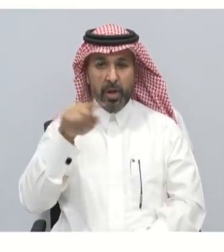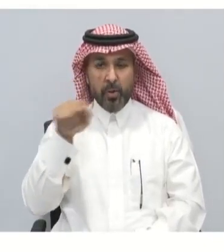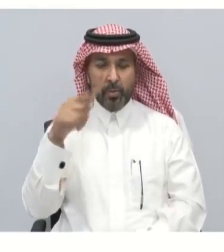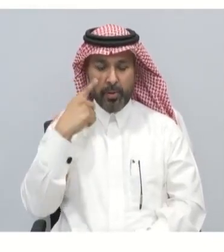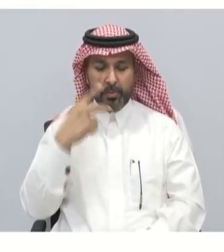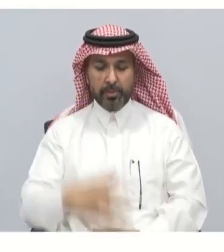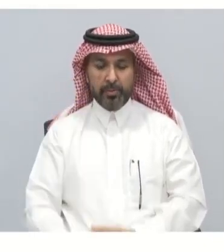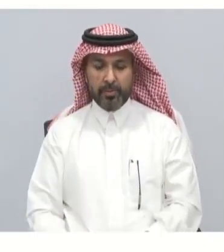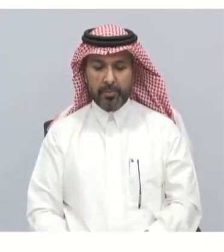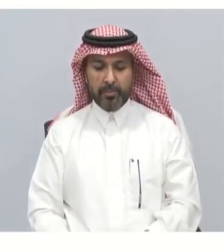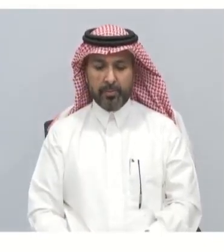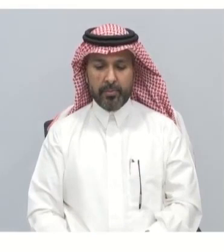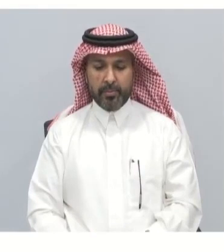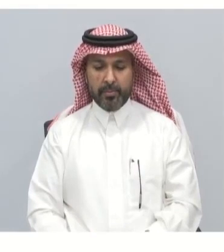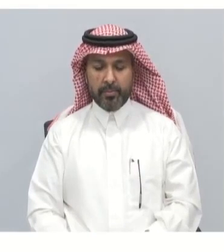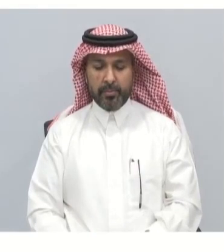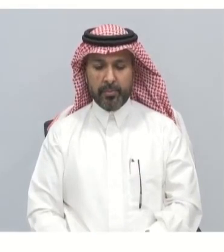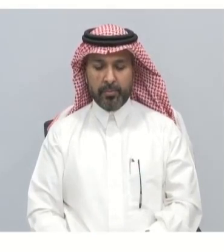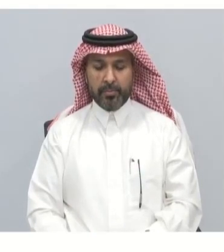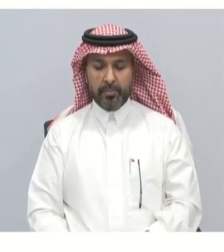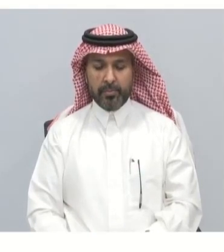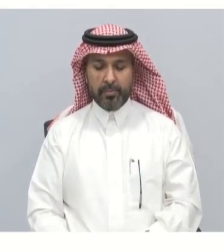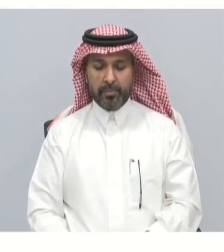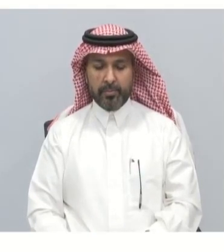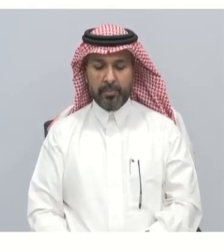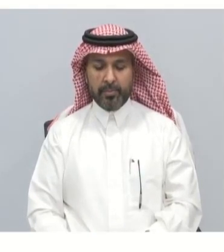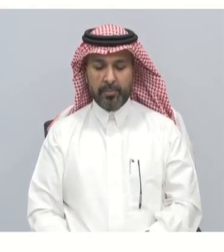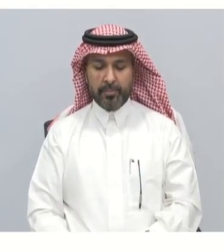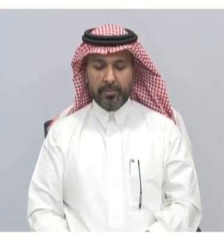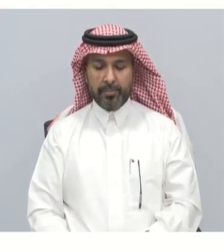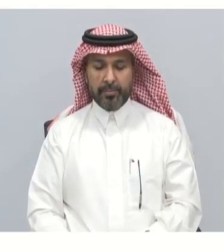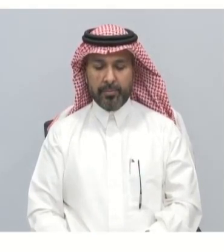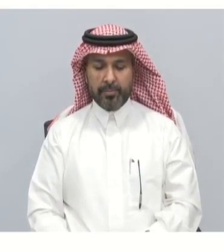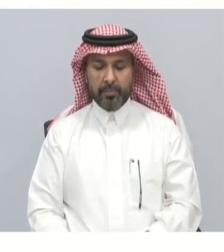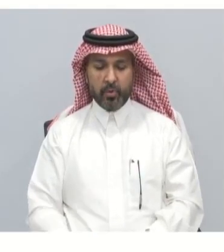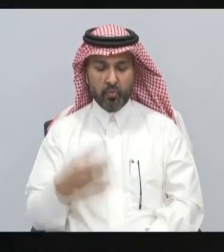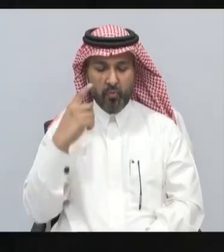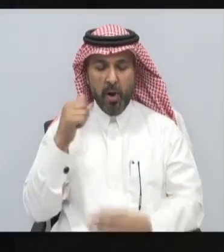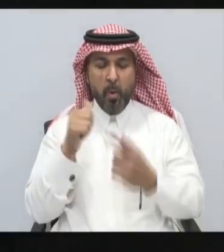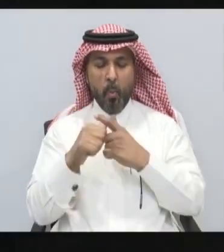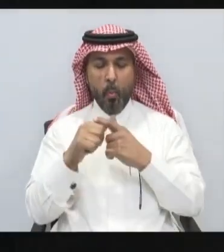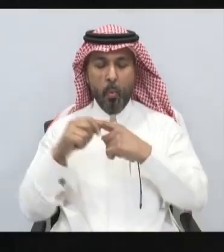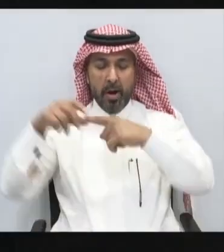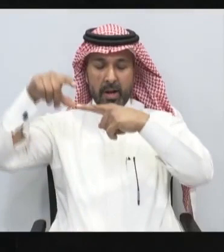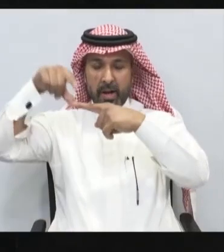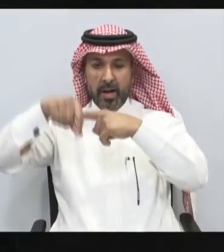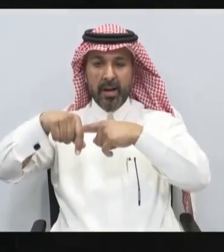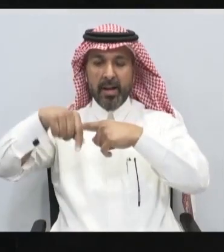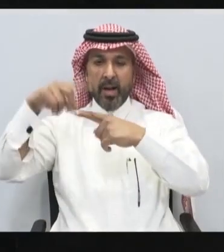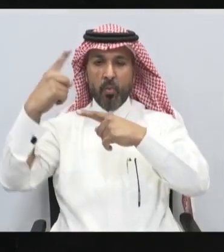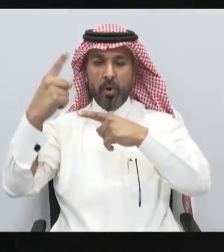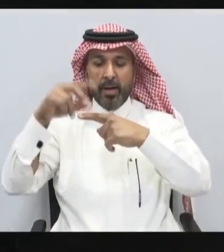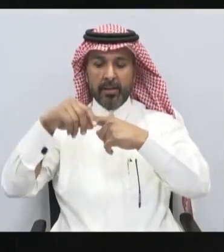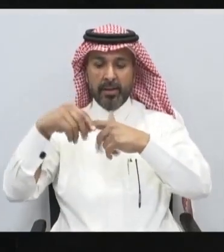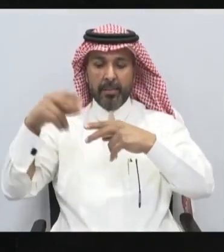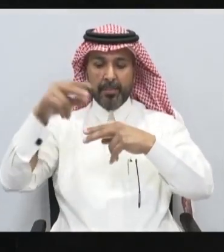هنا ستضع مشبك في بدايه القطعه الاولى بدايه القطعه الاولى ستثبت بمشبك ثم نهايه